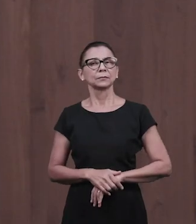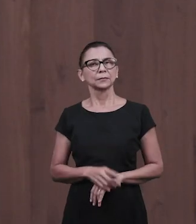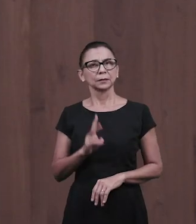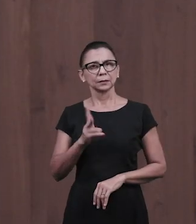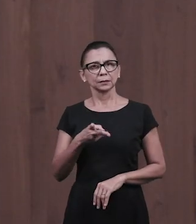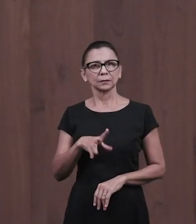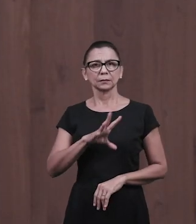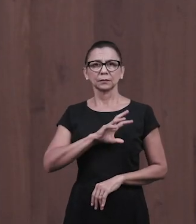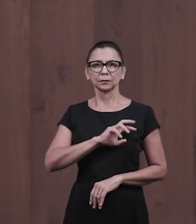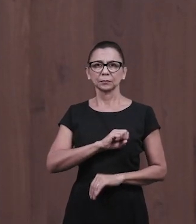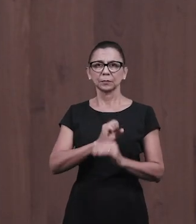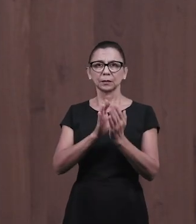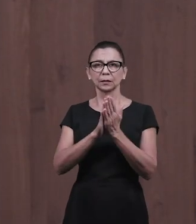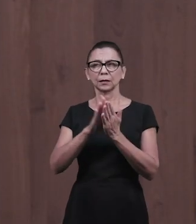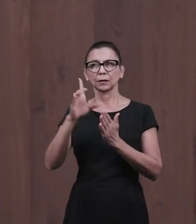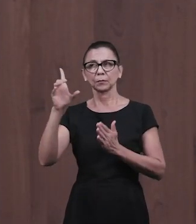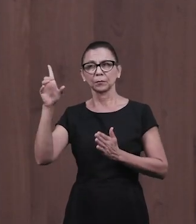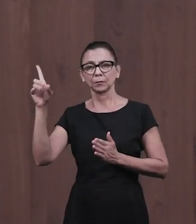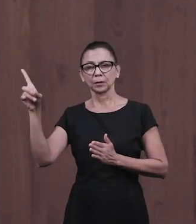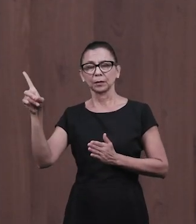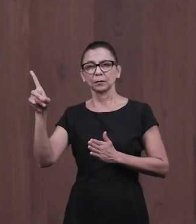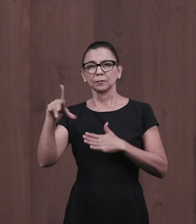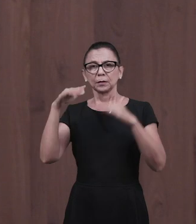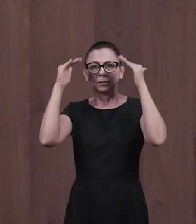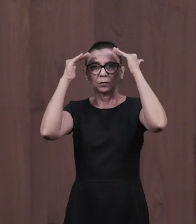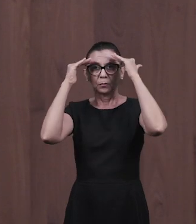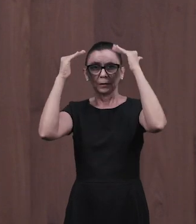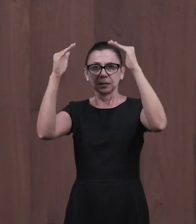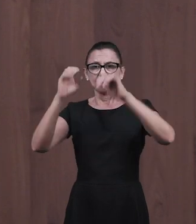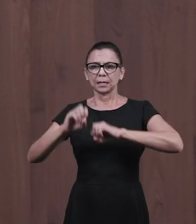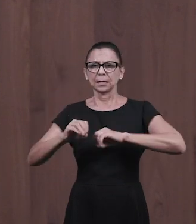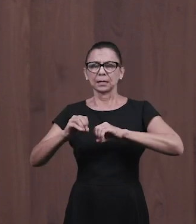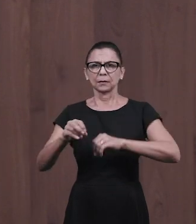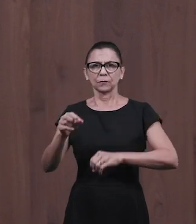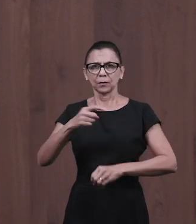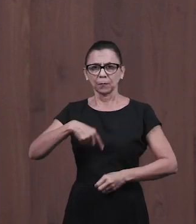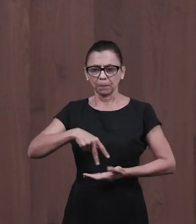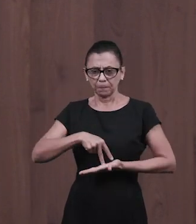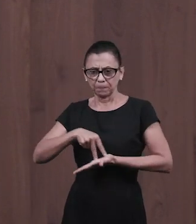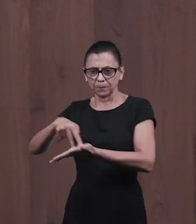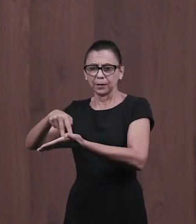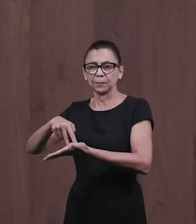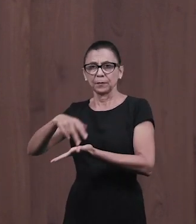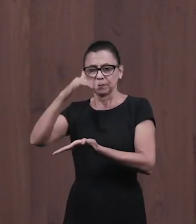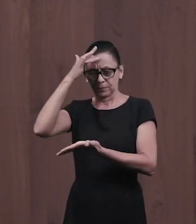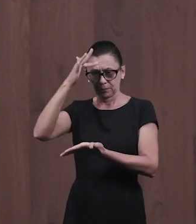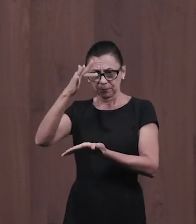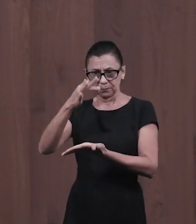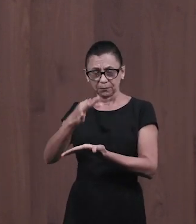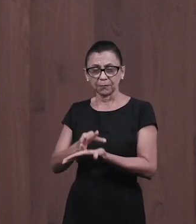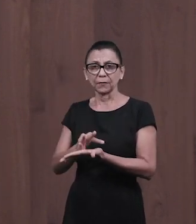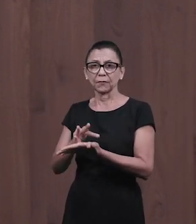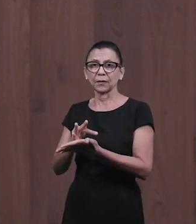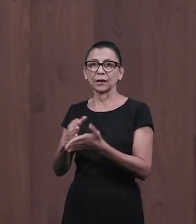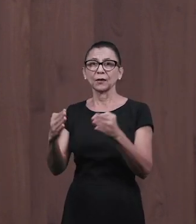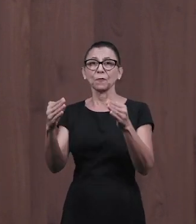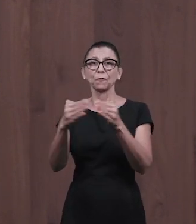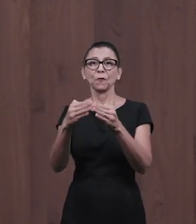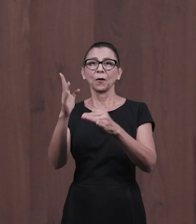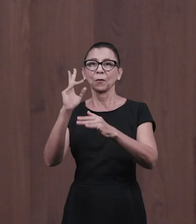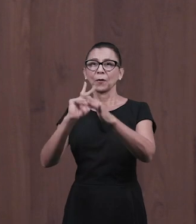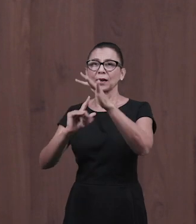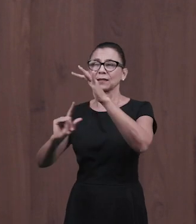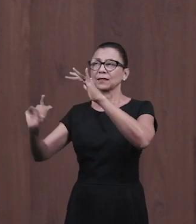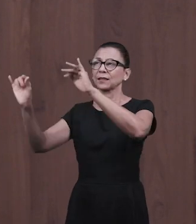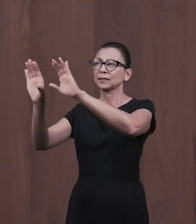et suivre ses enseignements. Nous allons suivre ferme, avec foi, vers l'éternité que Dieu a préparée